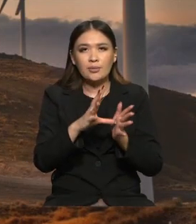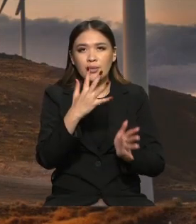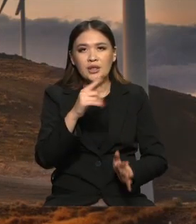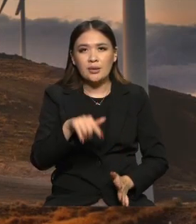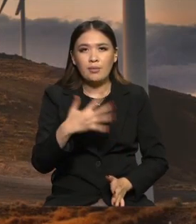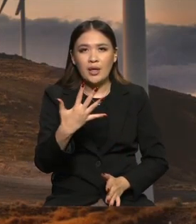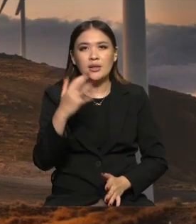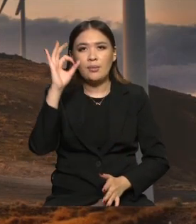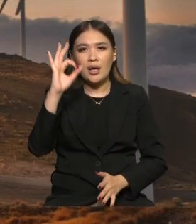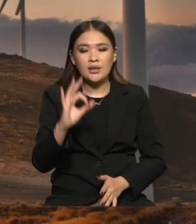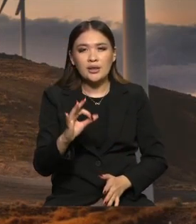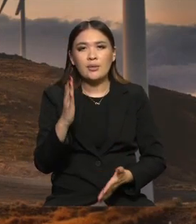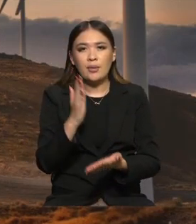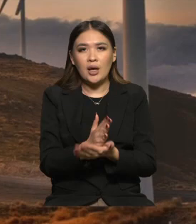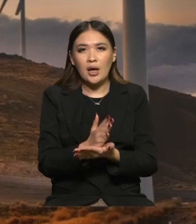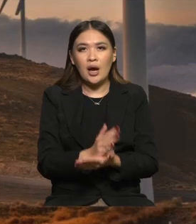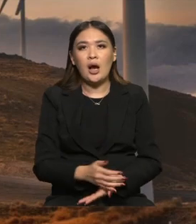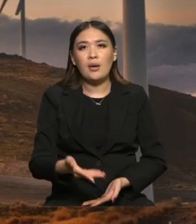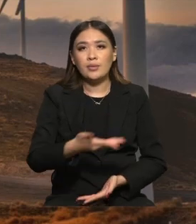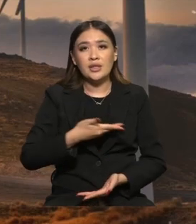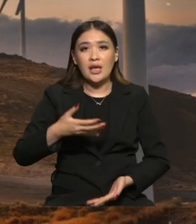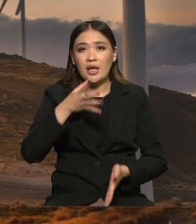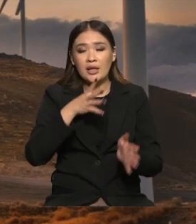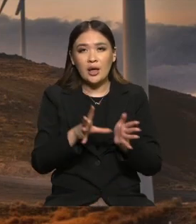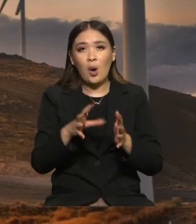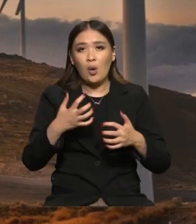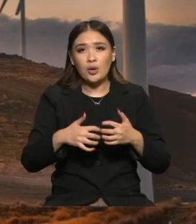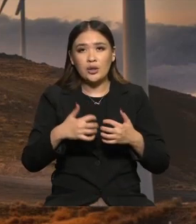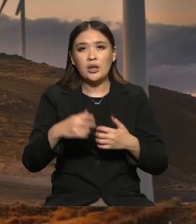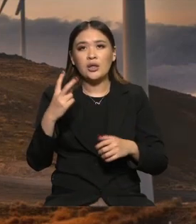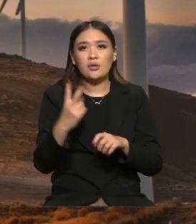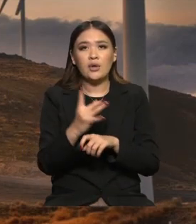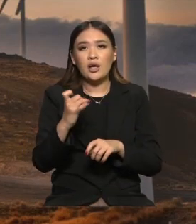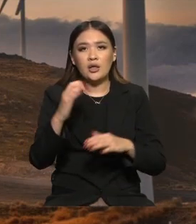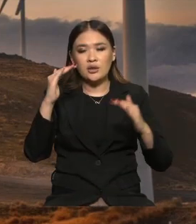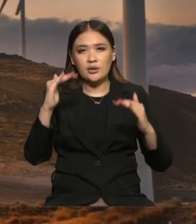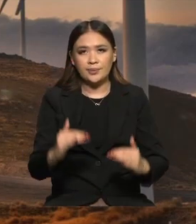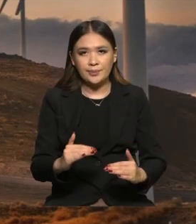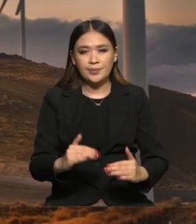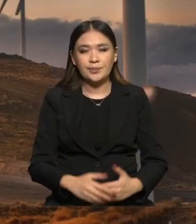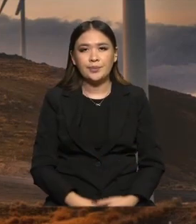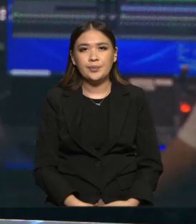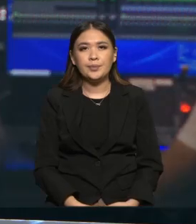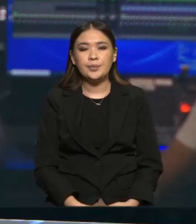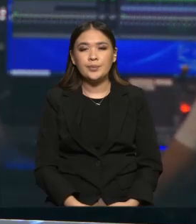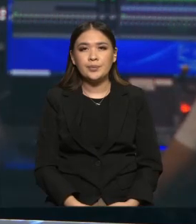5,5%-ын қамтыған. Ал біздегі баламалы энергия көздері орта деңгейден 2 есе аз.